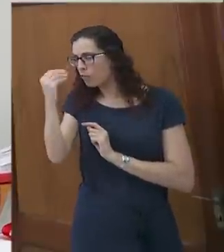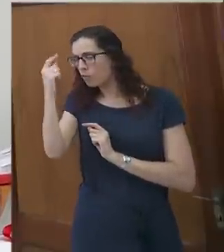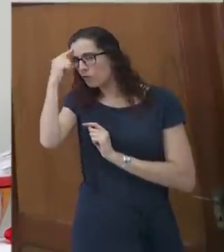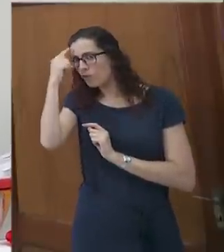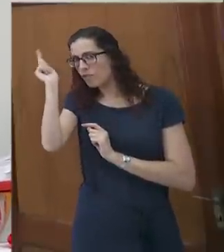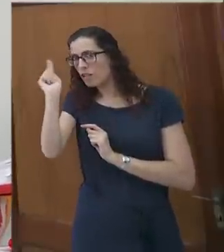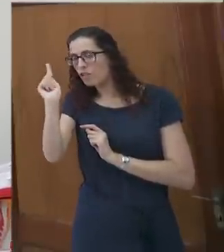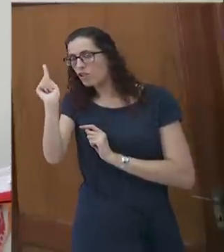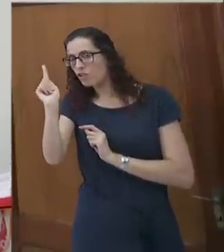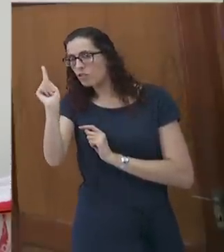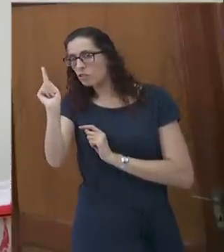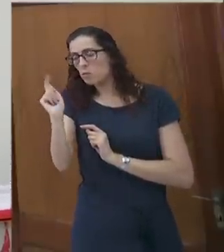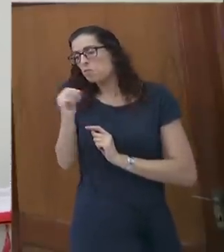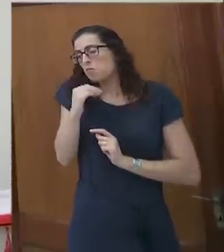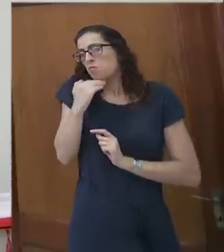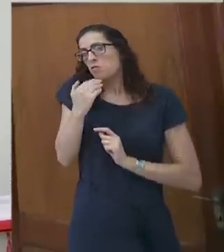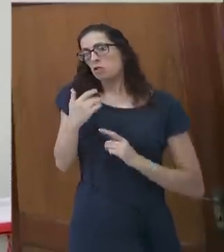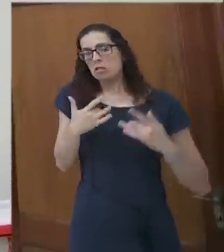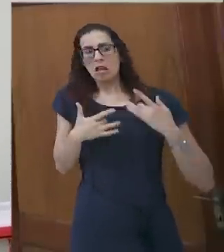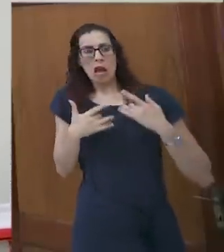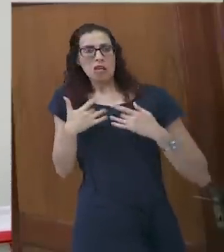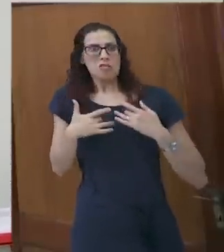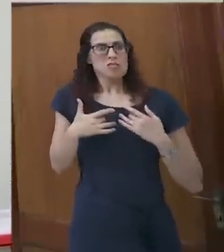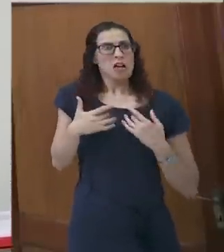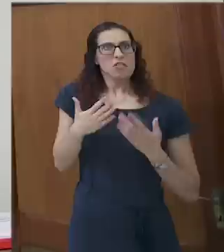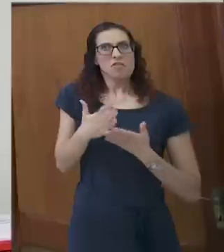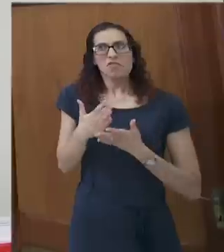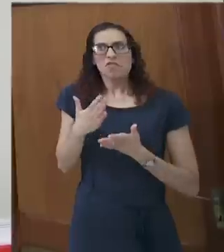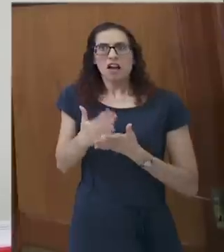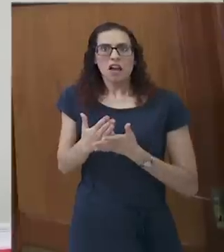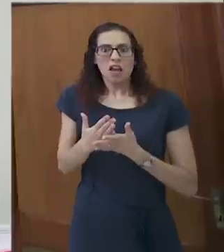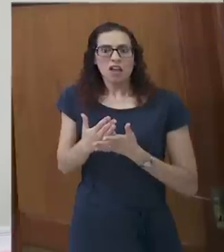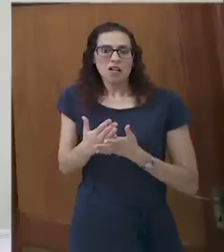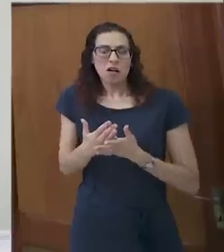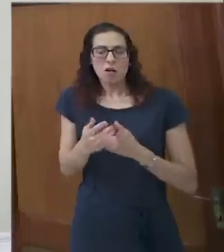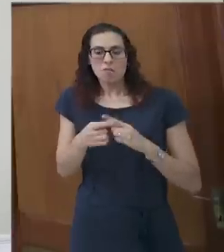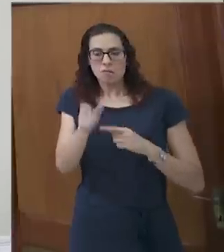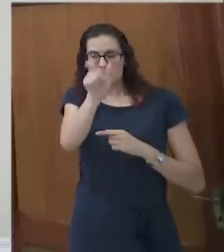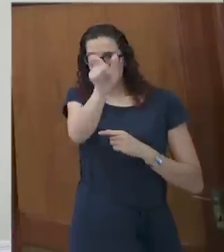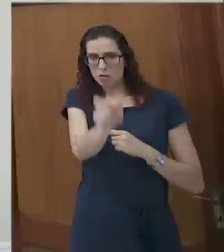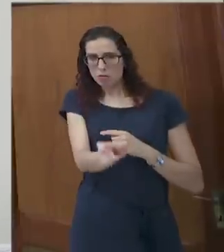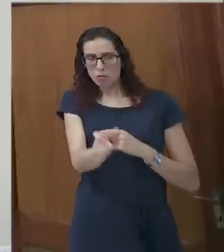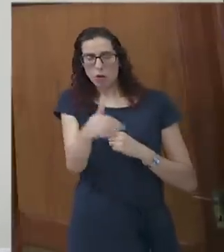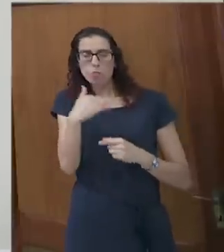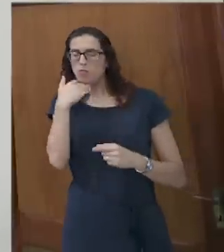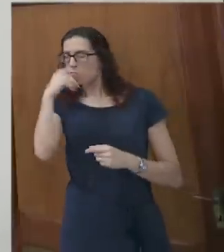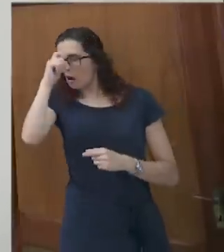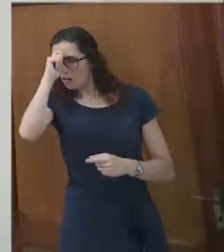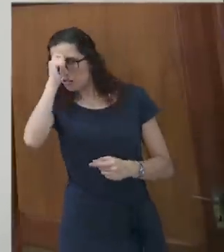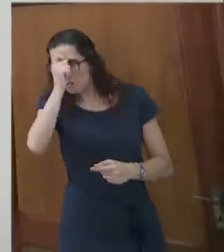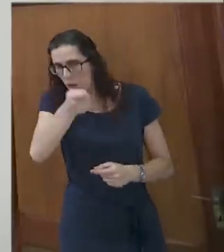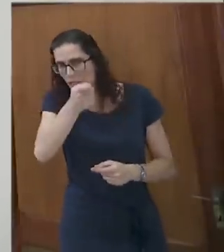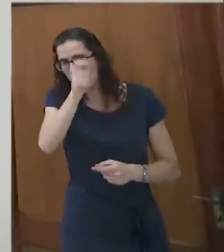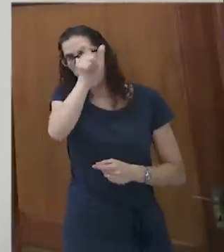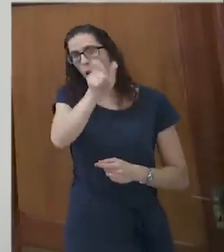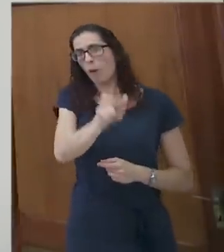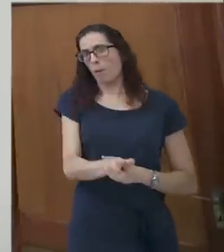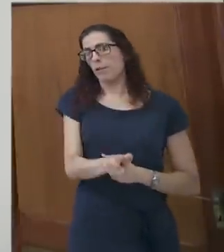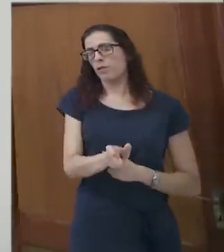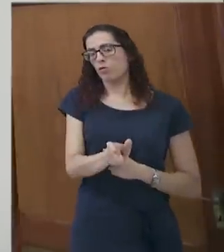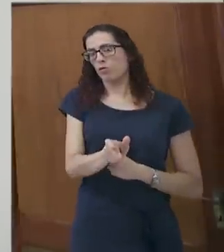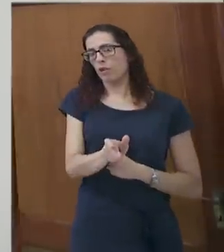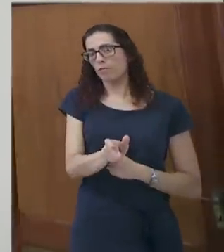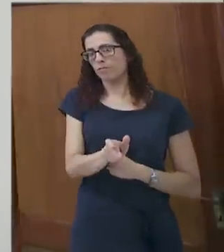Jiġifieri dawk li ma jinteressomx verament il-bniedem u l-istima tal-ħajja tal-bniedem u d-dinjità